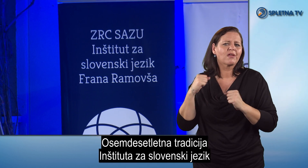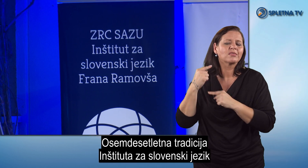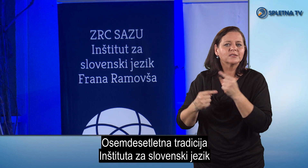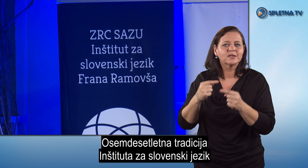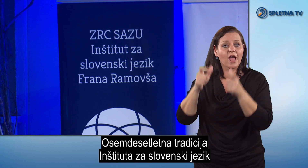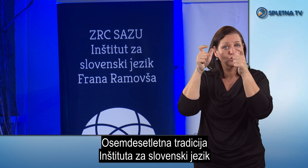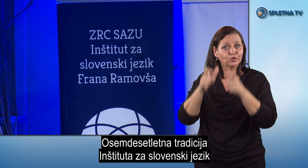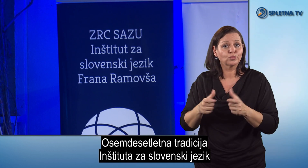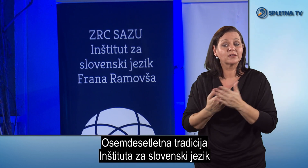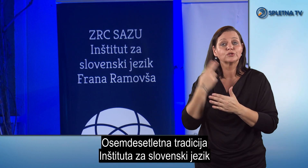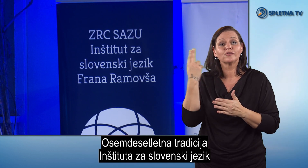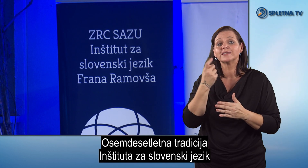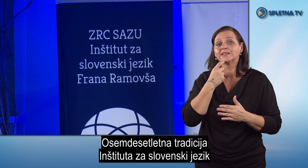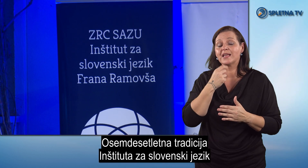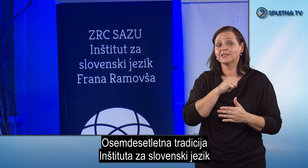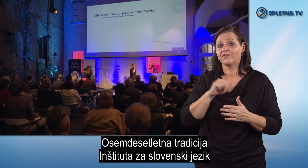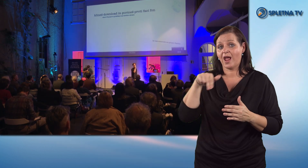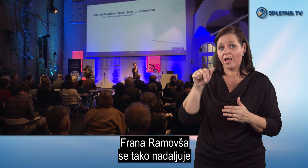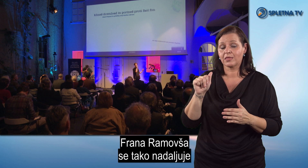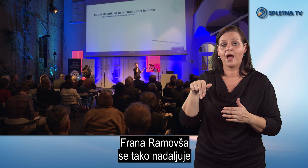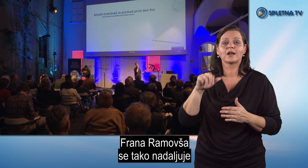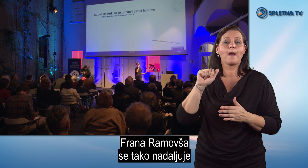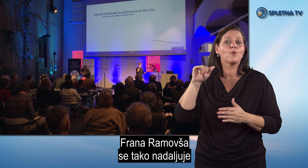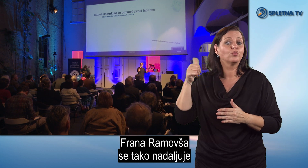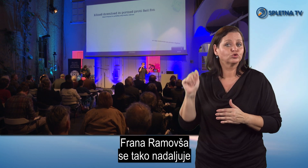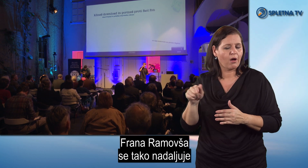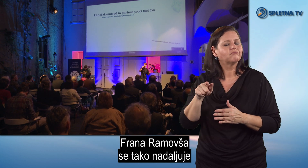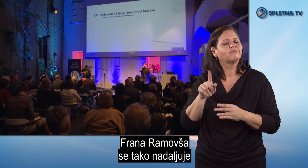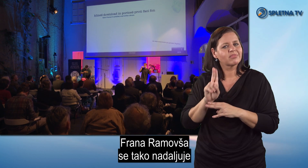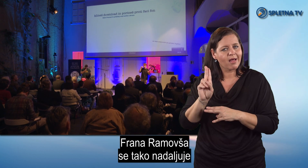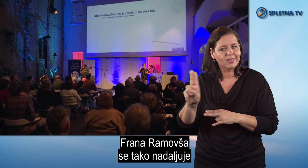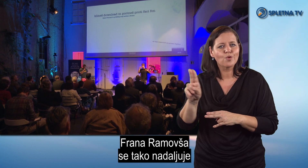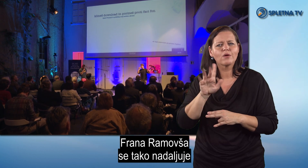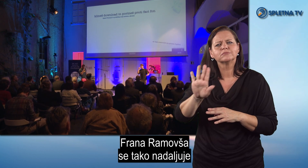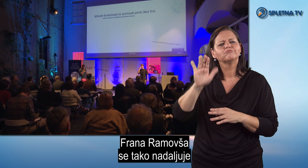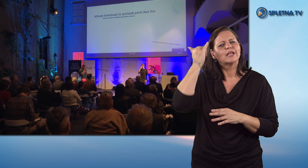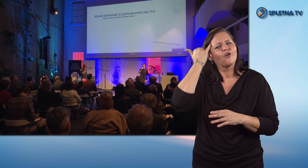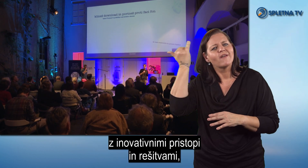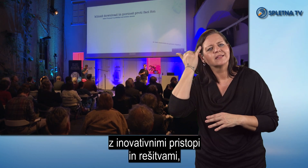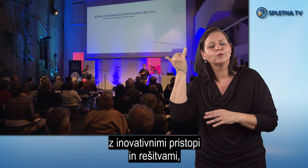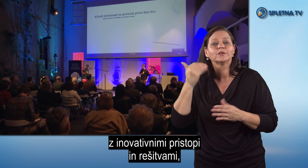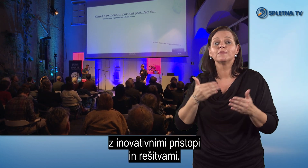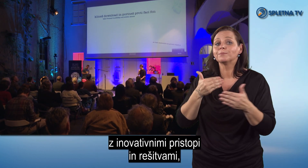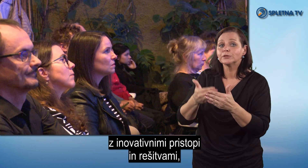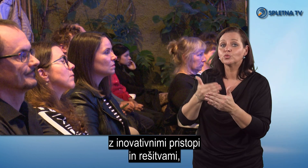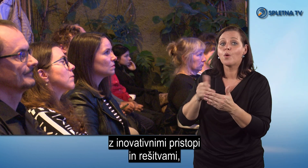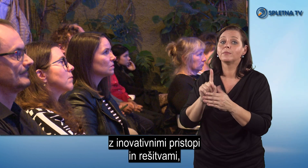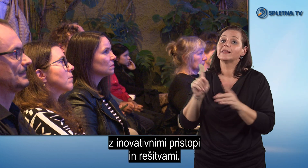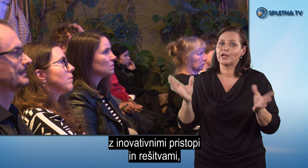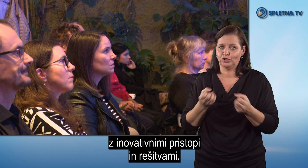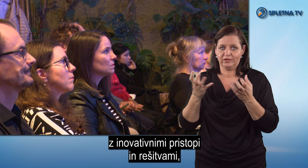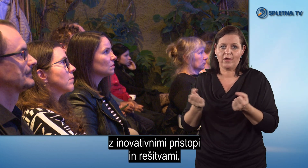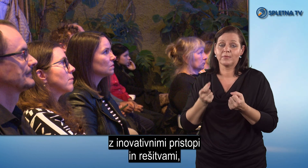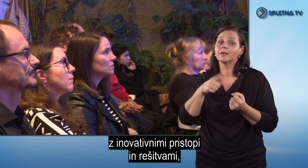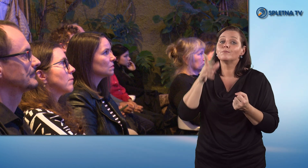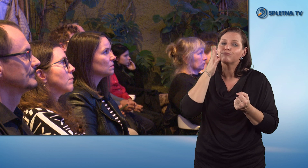80-letna tradicija Inštituta za slovenski jezik Frana Ramovša se tako nadaljuje z inovativnimi pristopi in